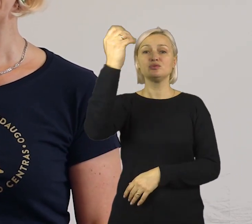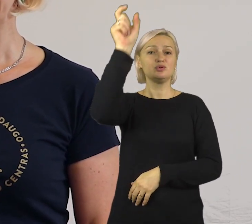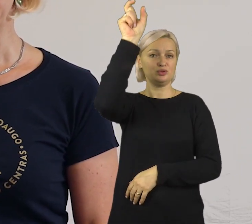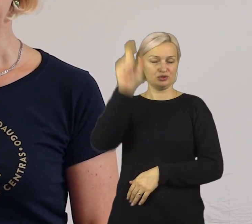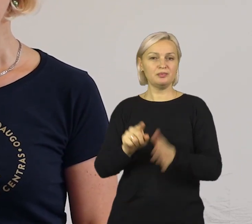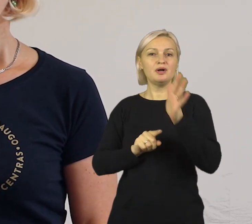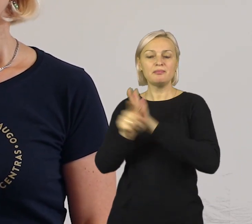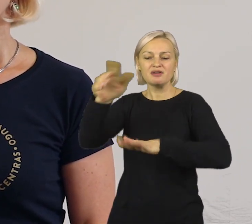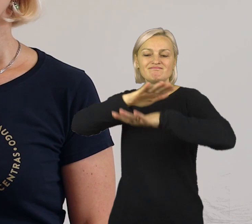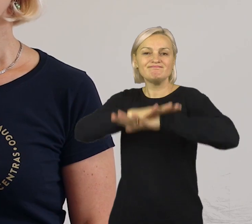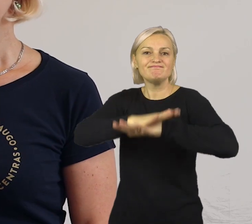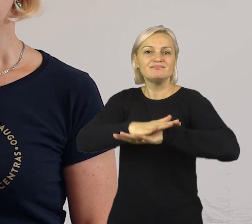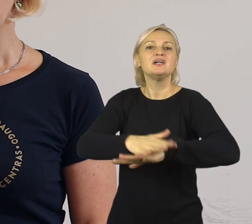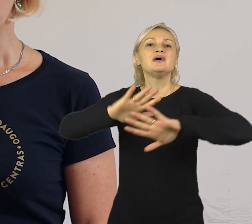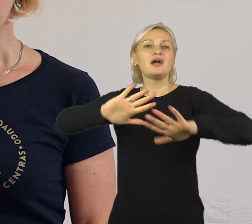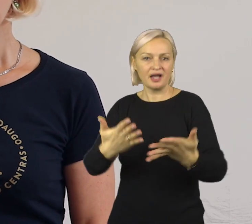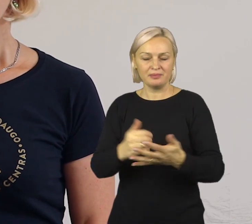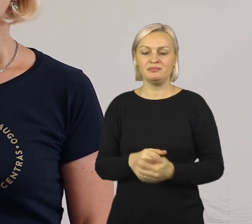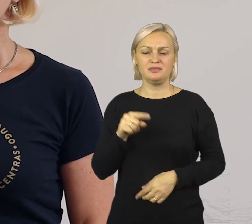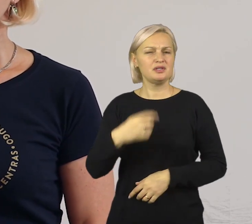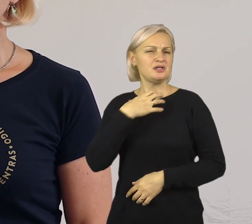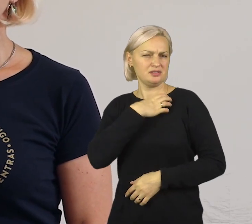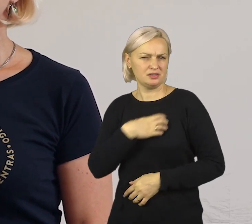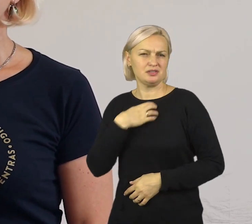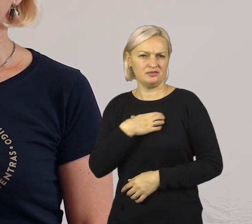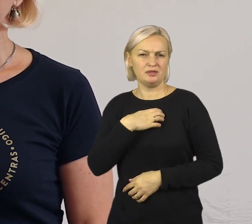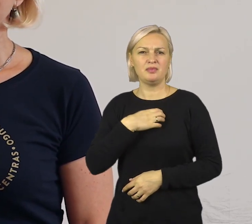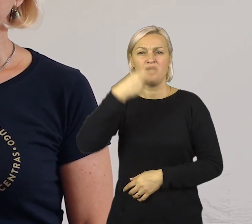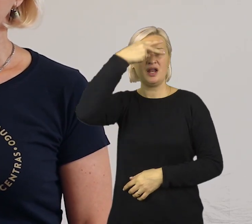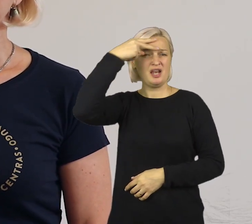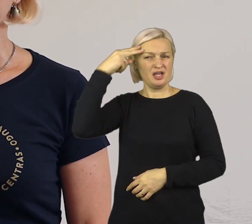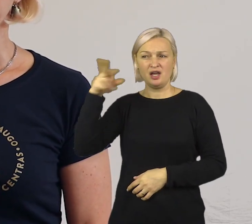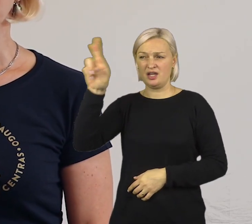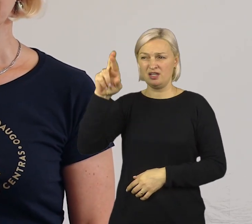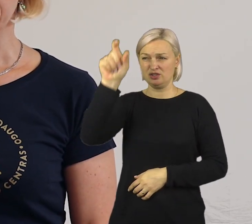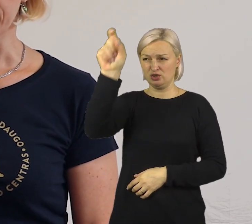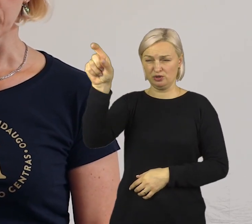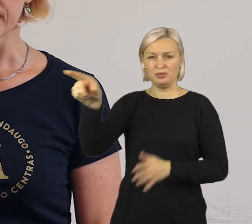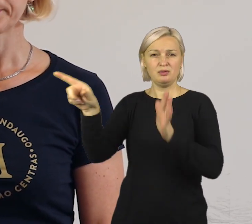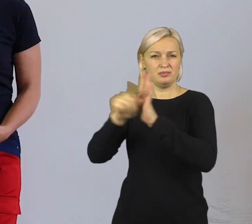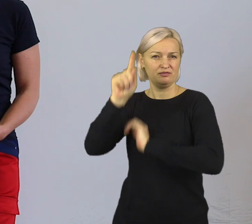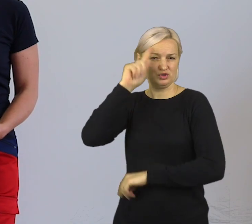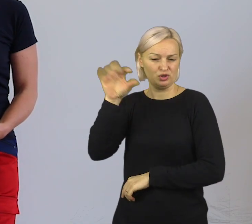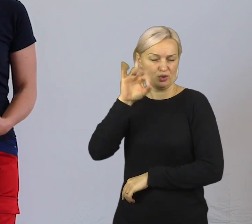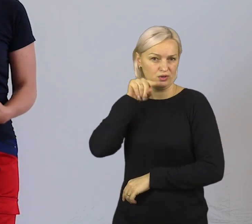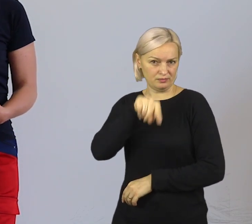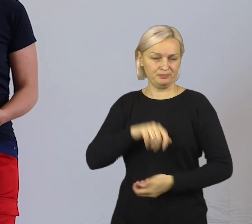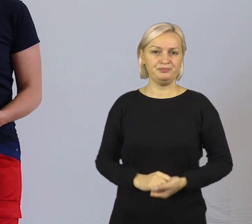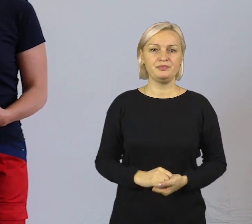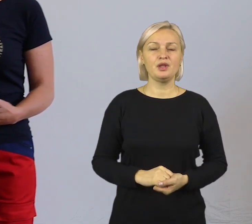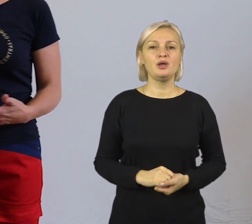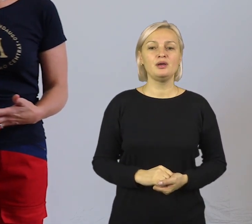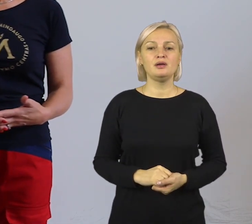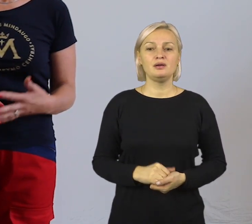žmogaus pradinį gaivinimą. Tai yra labai aktualu ir tai turi žinoti kiekvienas Lietuvos Respublikos gyventojas. Ką reikėtų